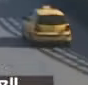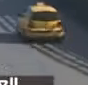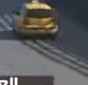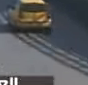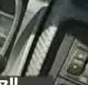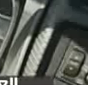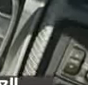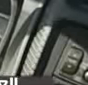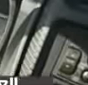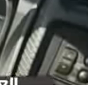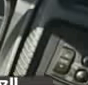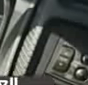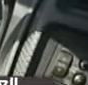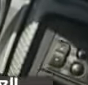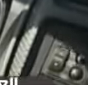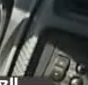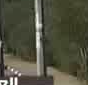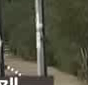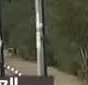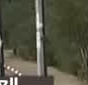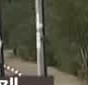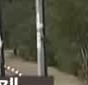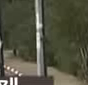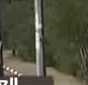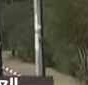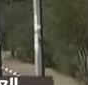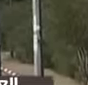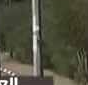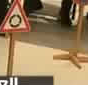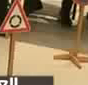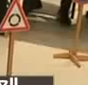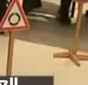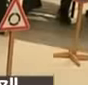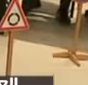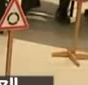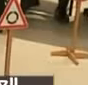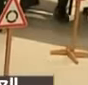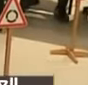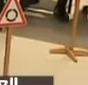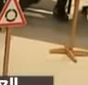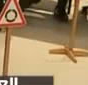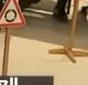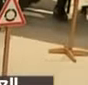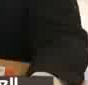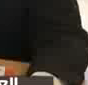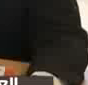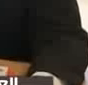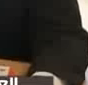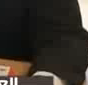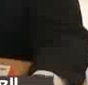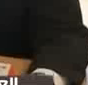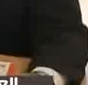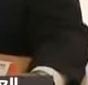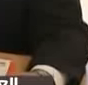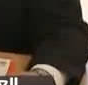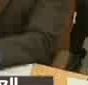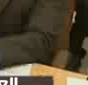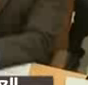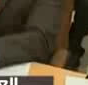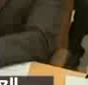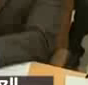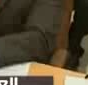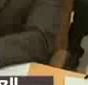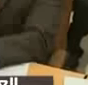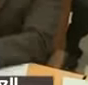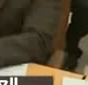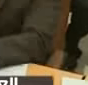تصاعد نسب الحوادث القاتلة موضوع يوم دراسي، وخبراء يبحثون في الكلفة الاقتصادية والاجتماعية والنفسية لهذه